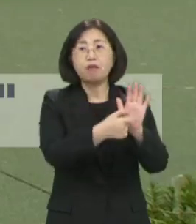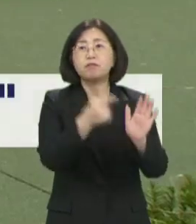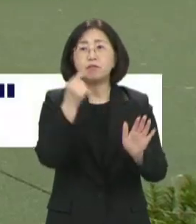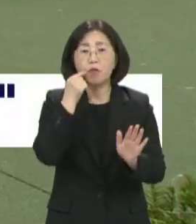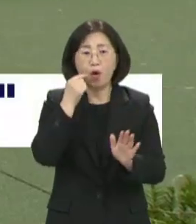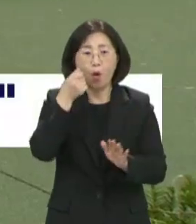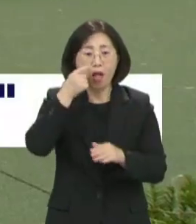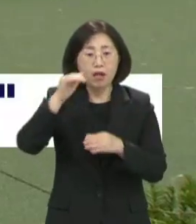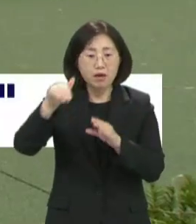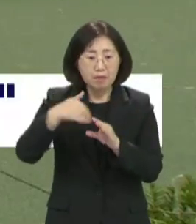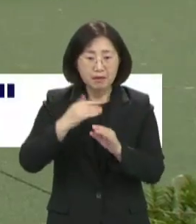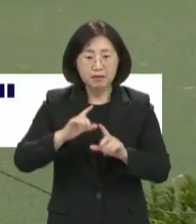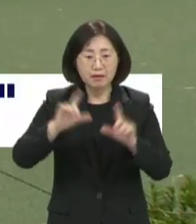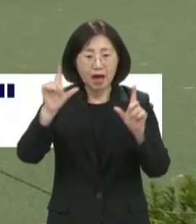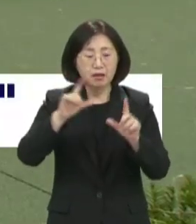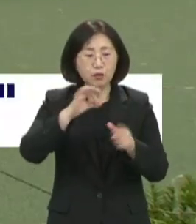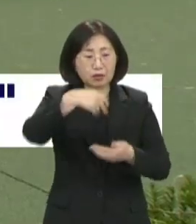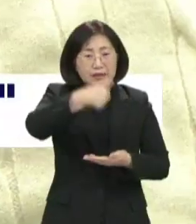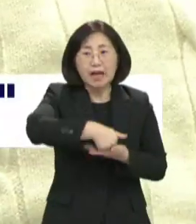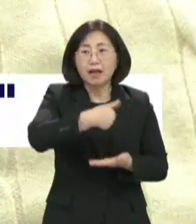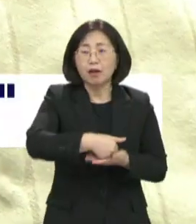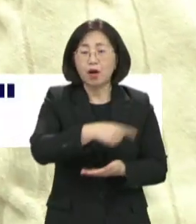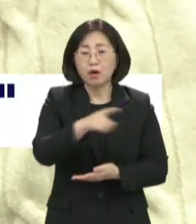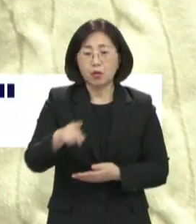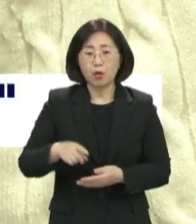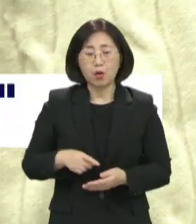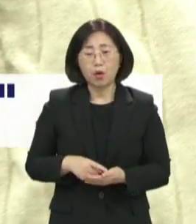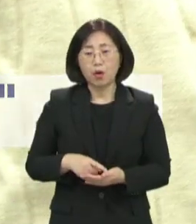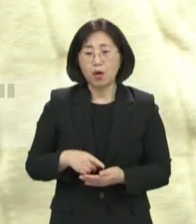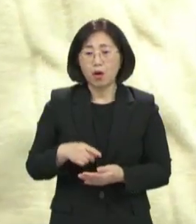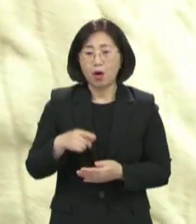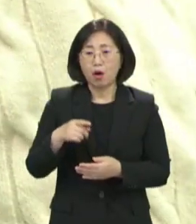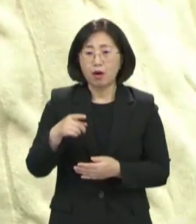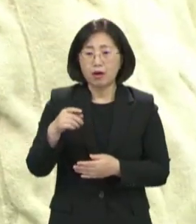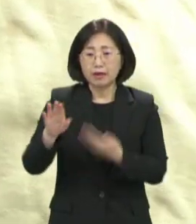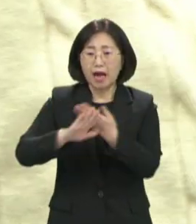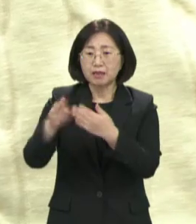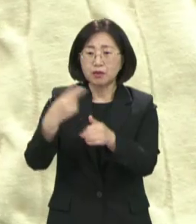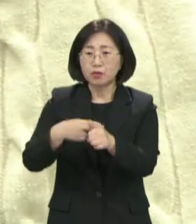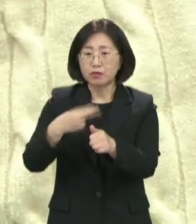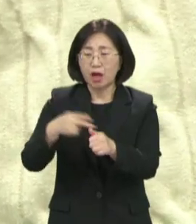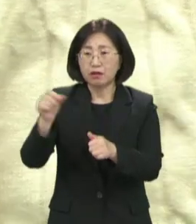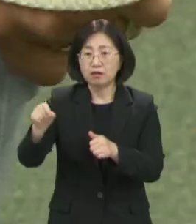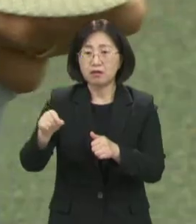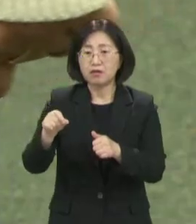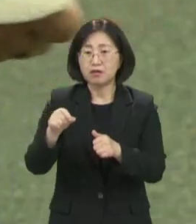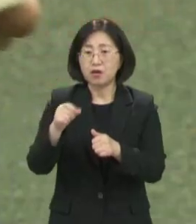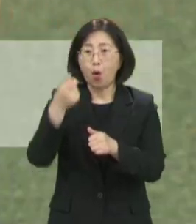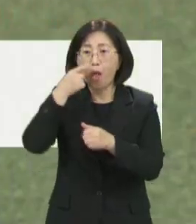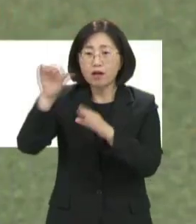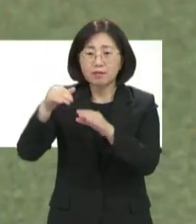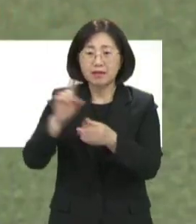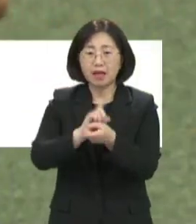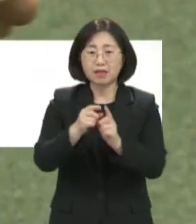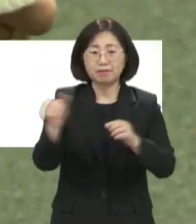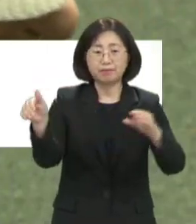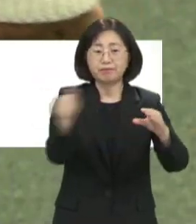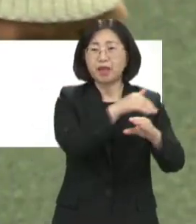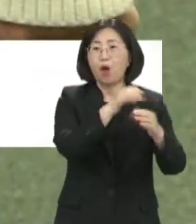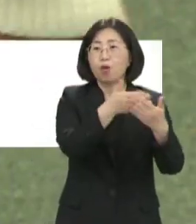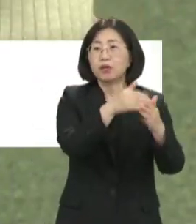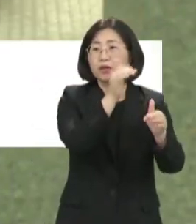돈을 요구했고 다른 교사들의 월급까지 본인에게 지급하도록 압박했습니다. 시청에 얘기한다.